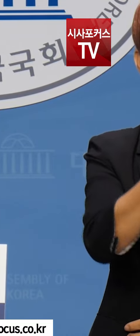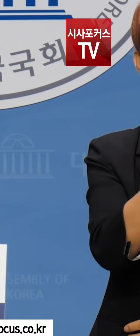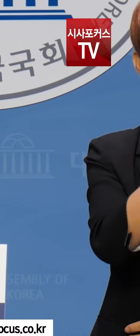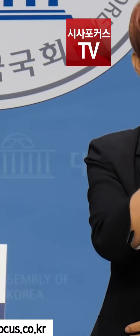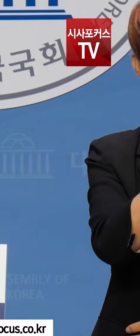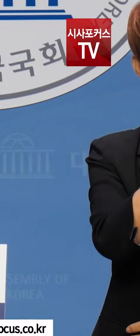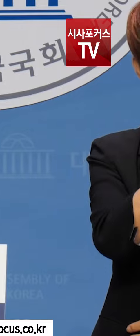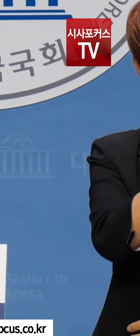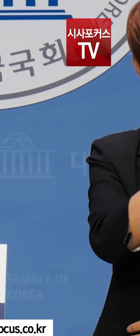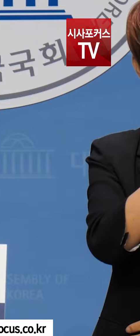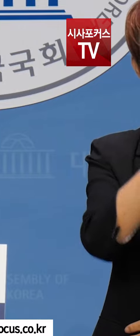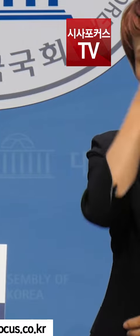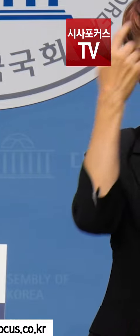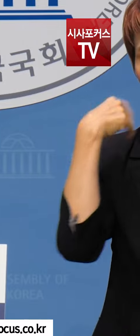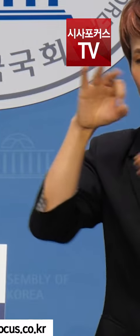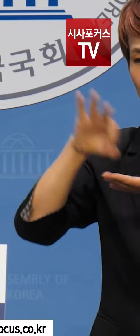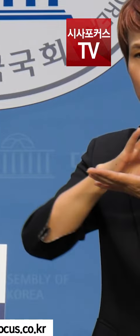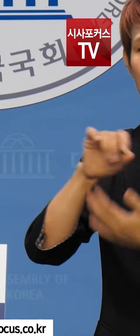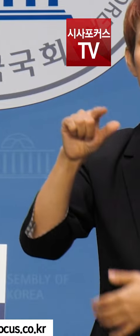4,624만 원, 정부 예산